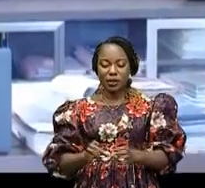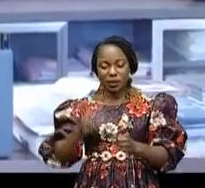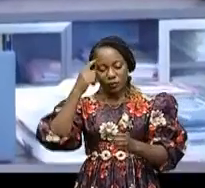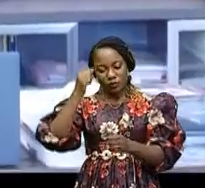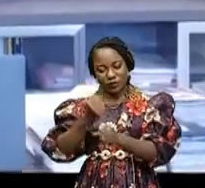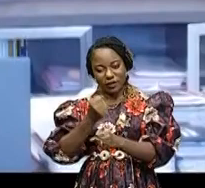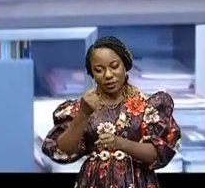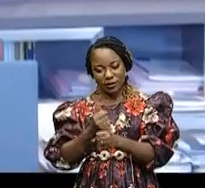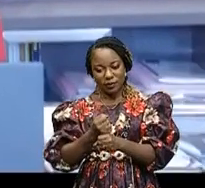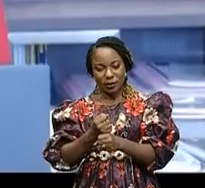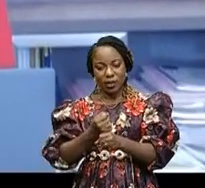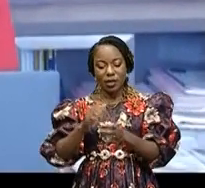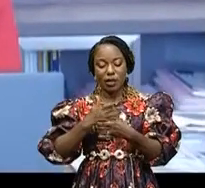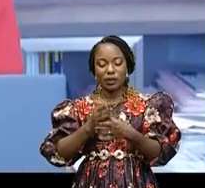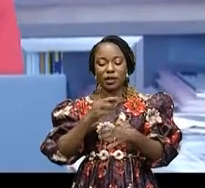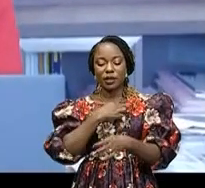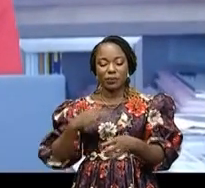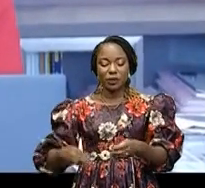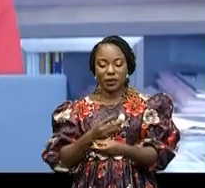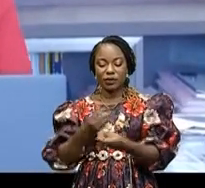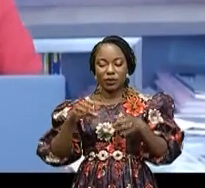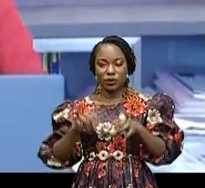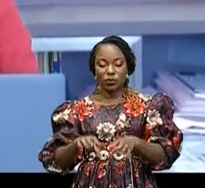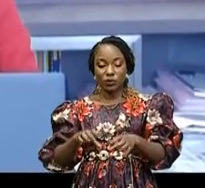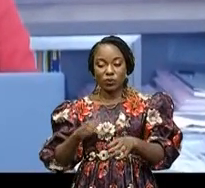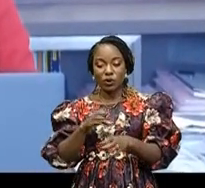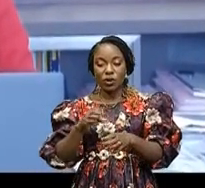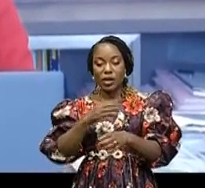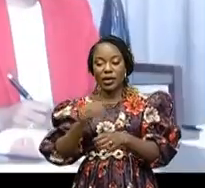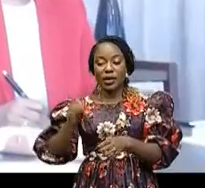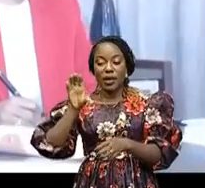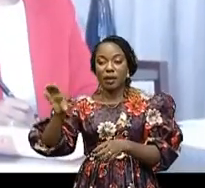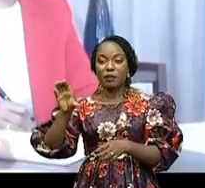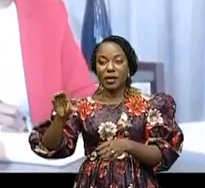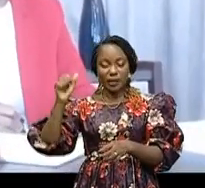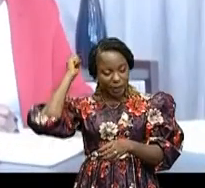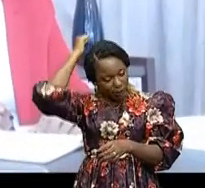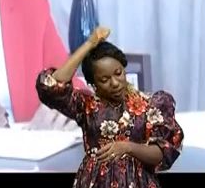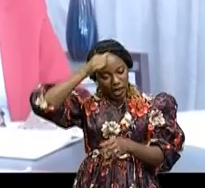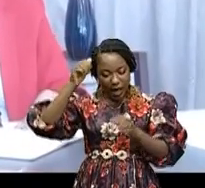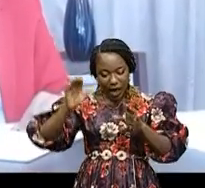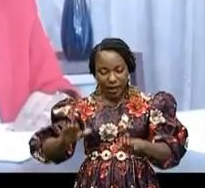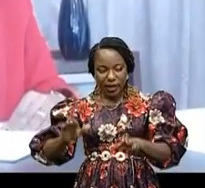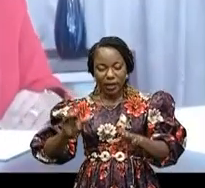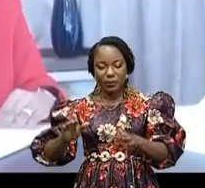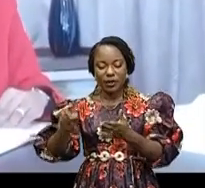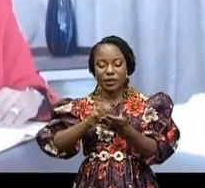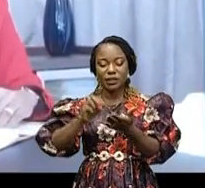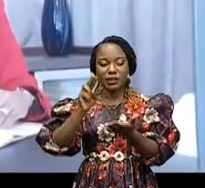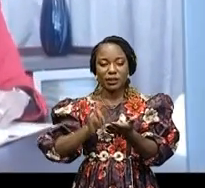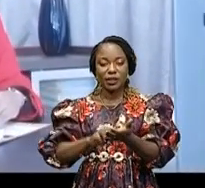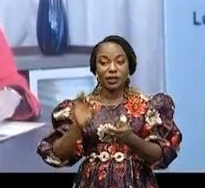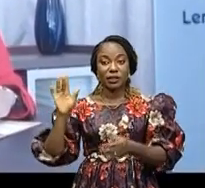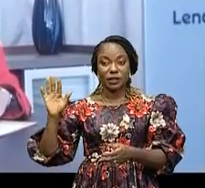la République démocratique du Congo et la Banque arabe pour le développement économique en Afrique, signé à Kinshasa le 18 juin 2021.